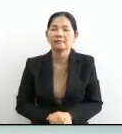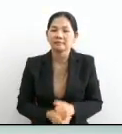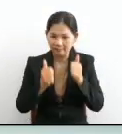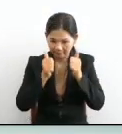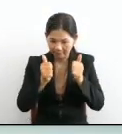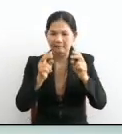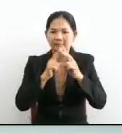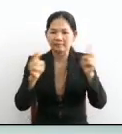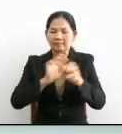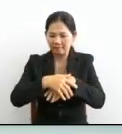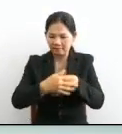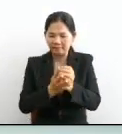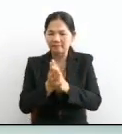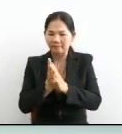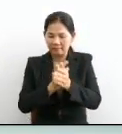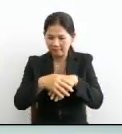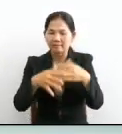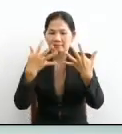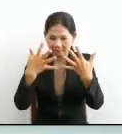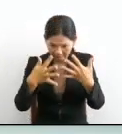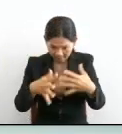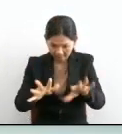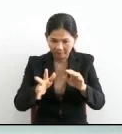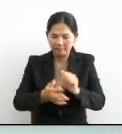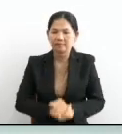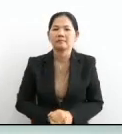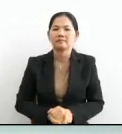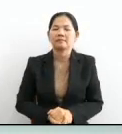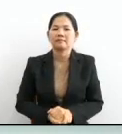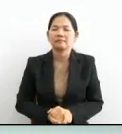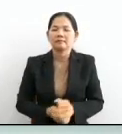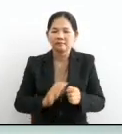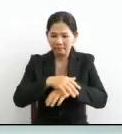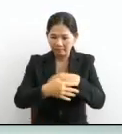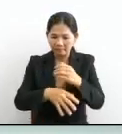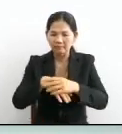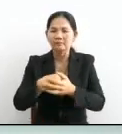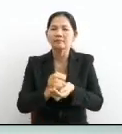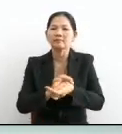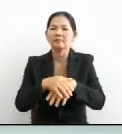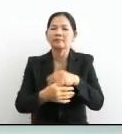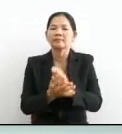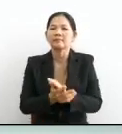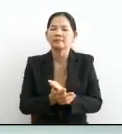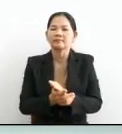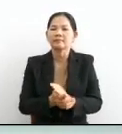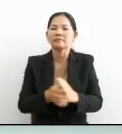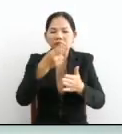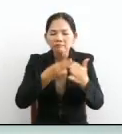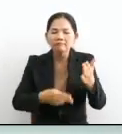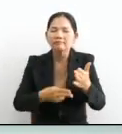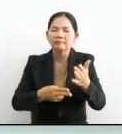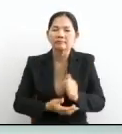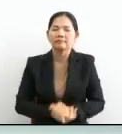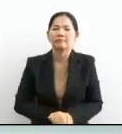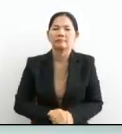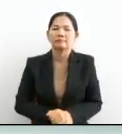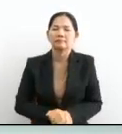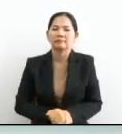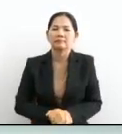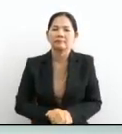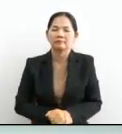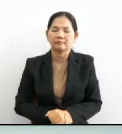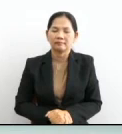Là ổn ná, con bàn liêng xâm ạc đầy rồi hai. Chà ta có liêng xâm ạc đầy rồi bọc con nhé, chùm mùi nâng ở vầy ta con.